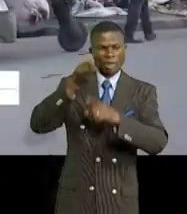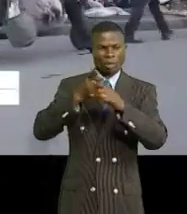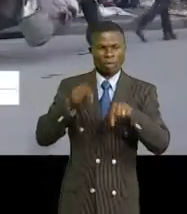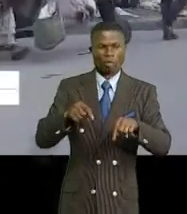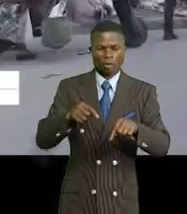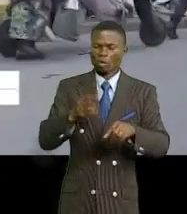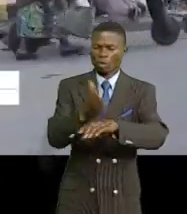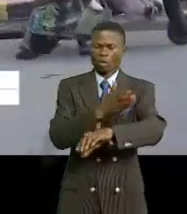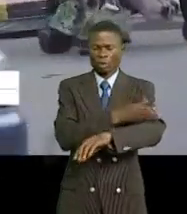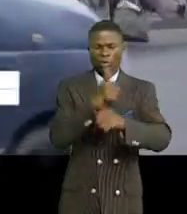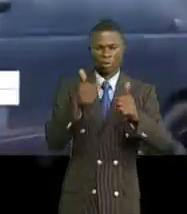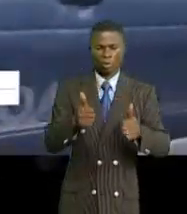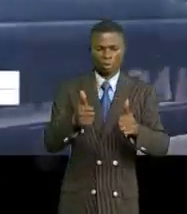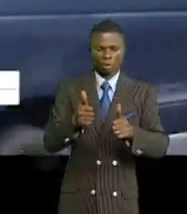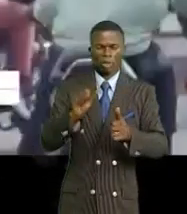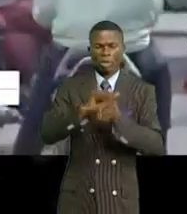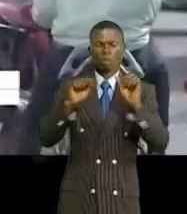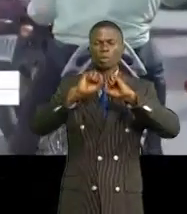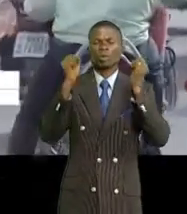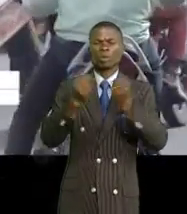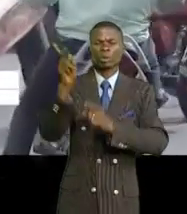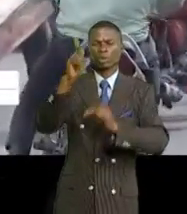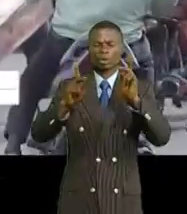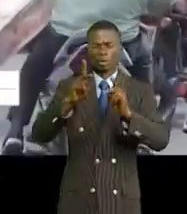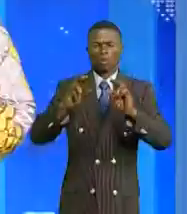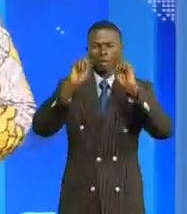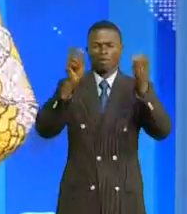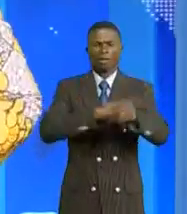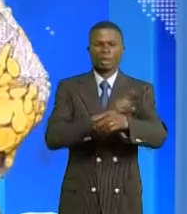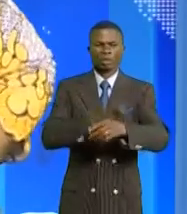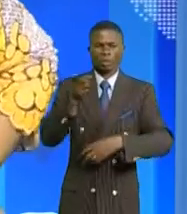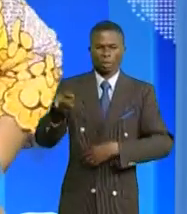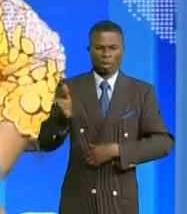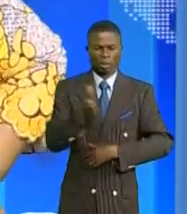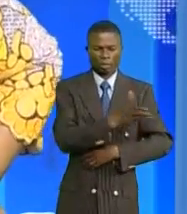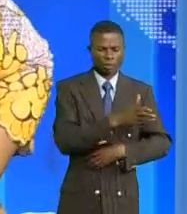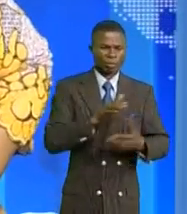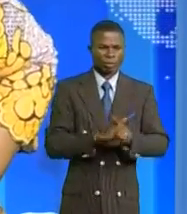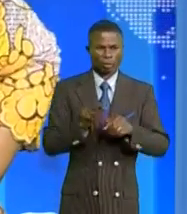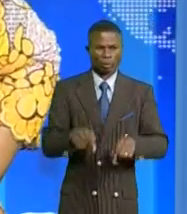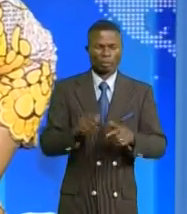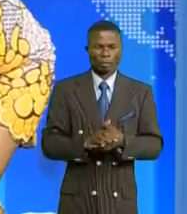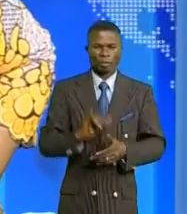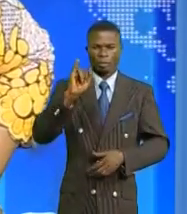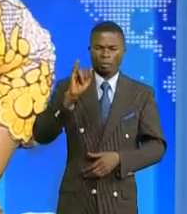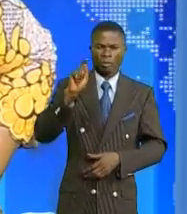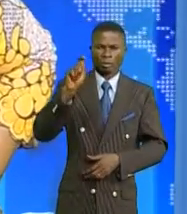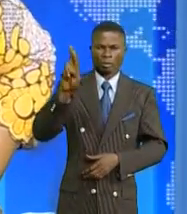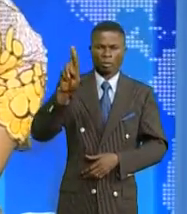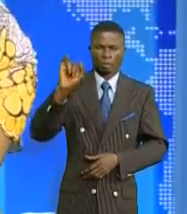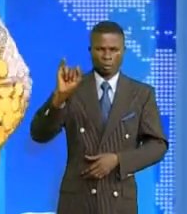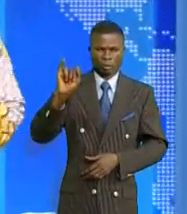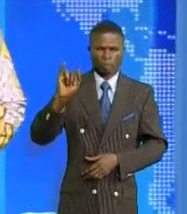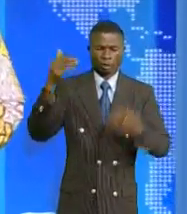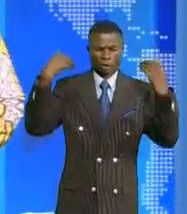ses effets collatéraux sur le plan social de la population locale. Rendons-nous tout de suite en Ituri où les nouvelles